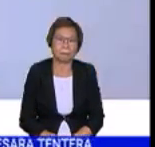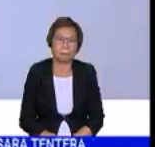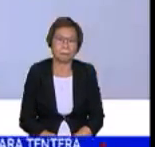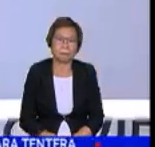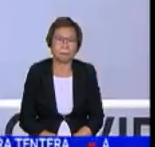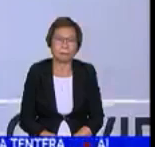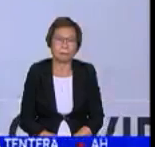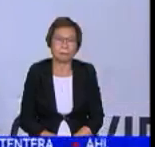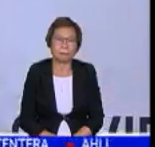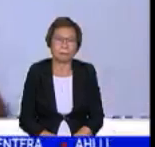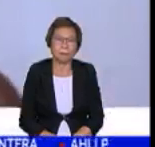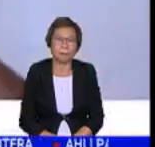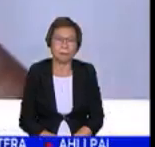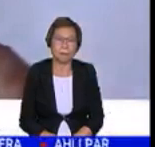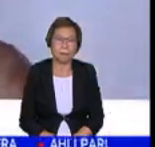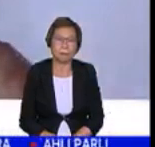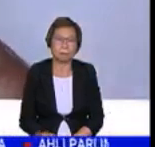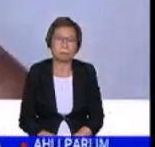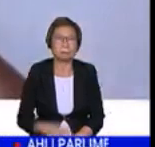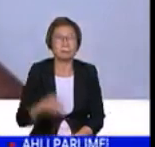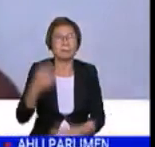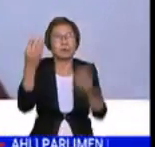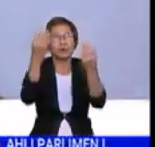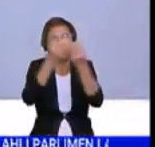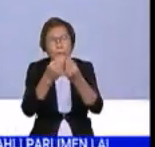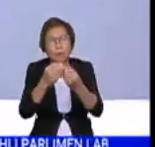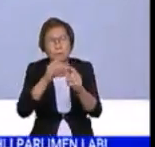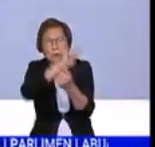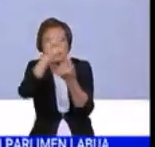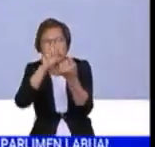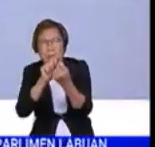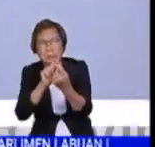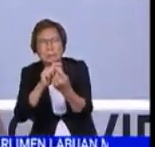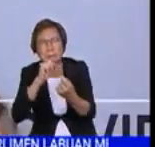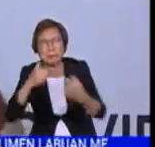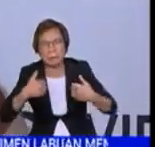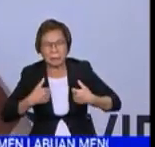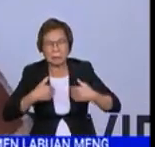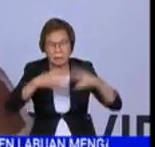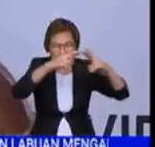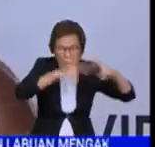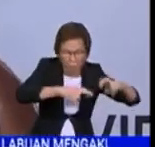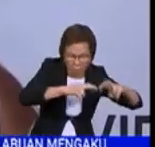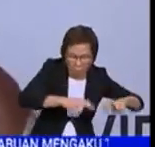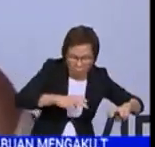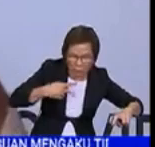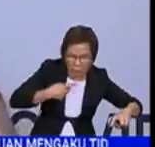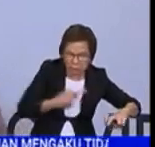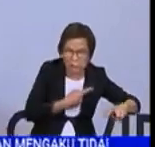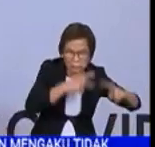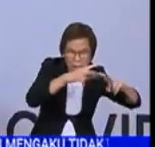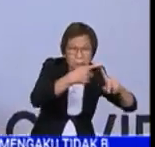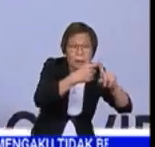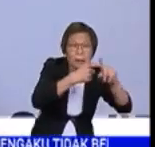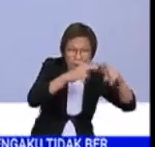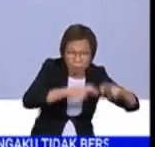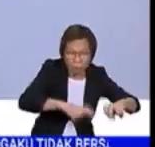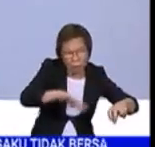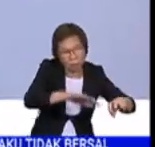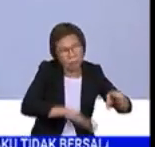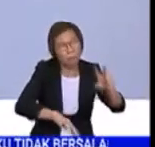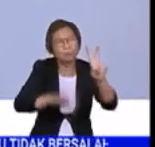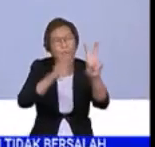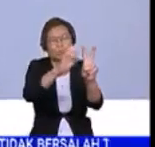Kita tidak ada satu jangkaan angka yang tepat, tetapi daripada analisa secara kasar kita, kita anggarkan dalam